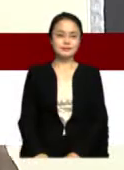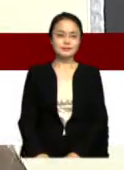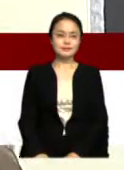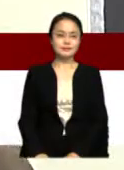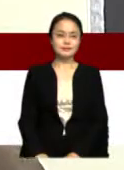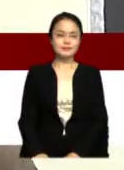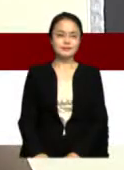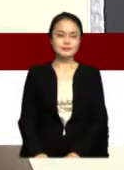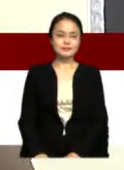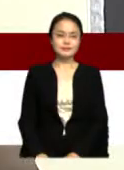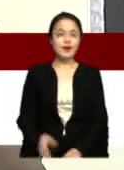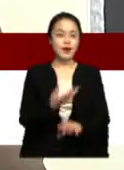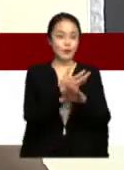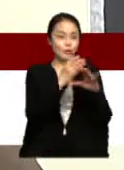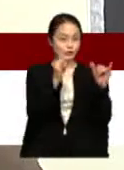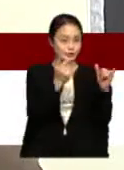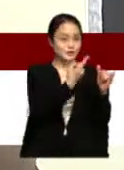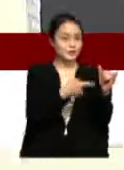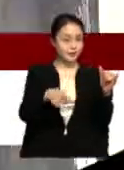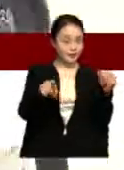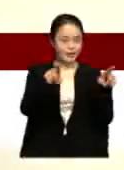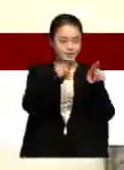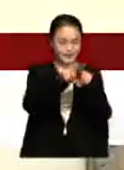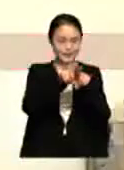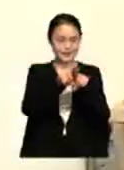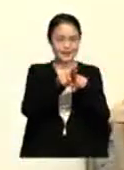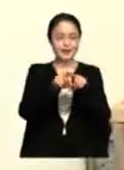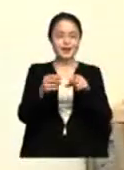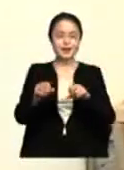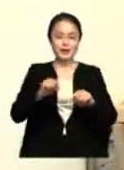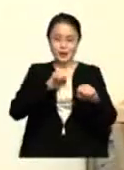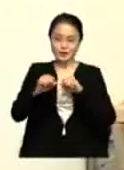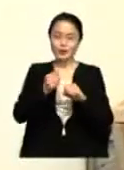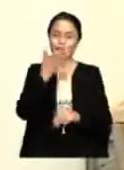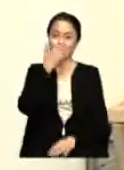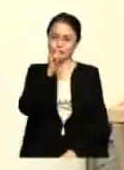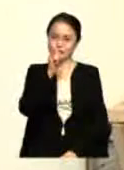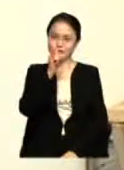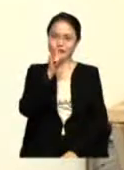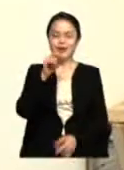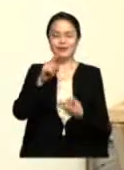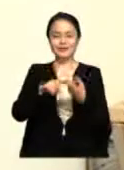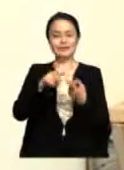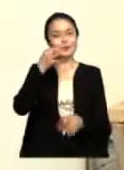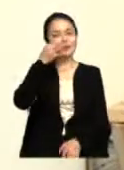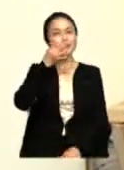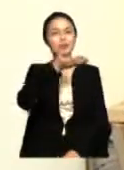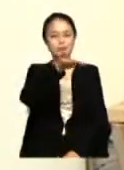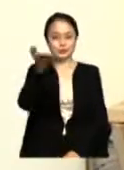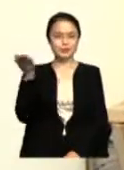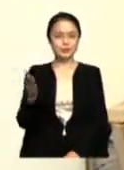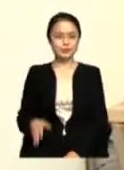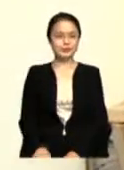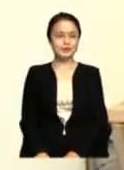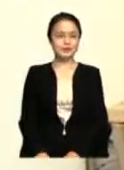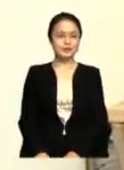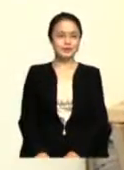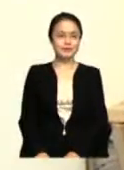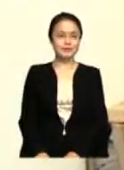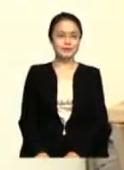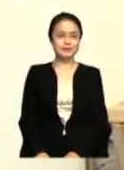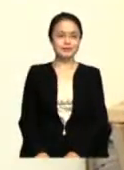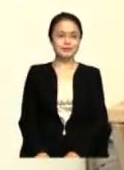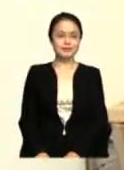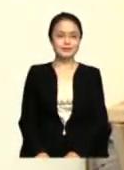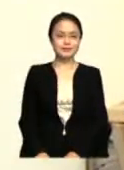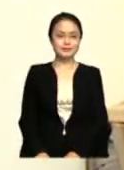더 가 우리 다 한껏 사람들이랑 같이 해야겠다 활기차게 재미있게 끝 아무나 하고 문화 이렇게 교류하면서